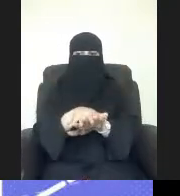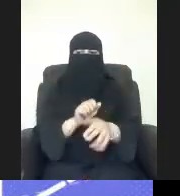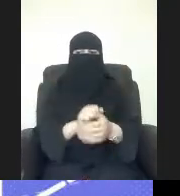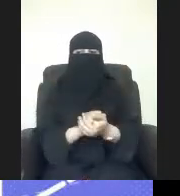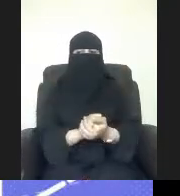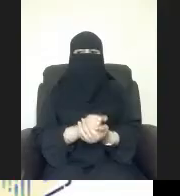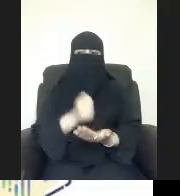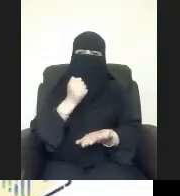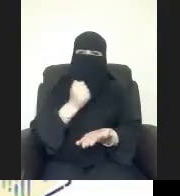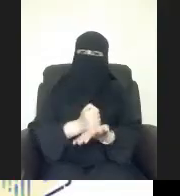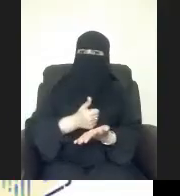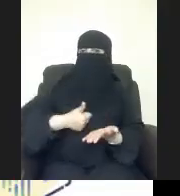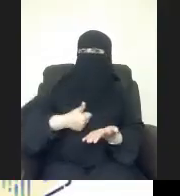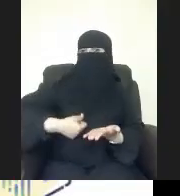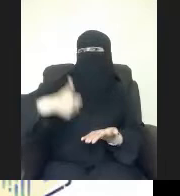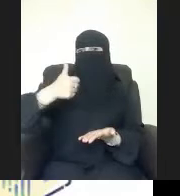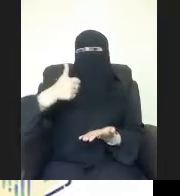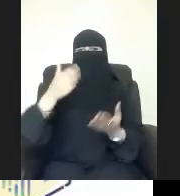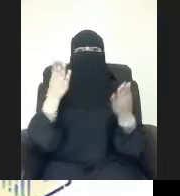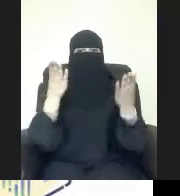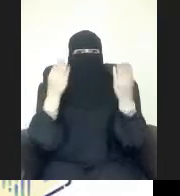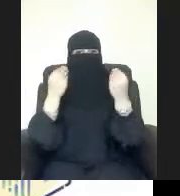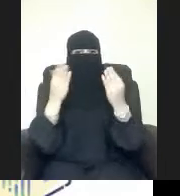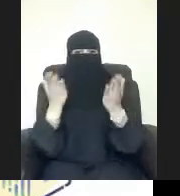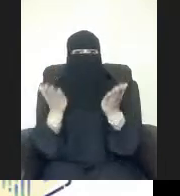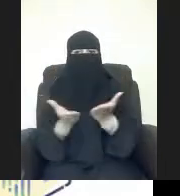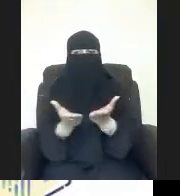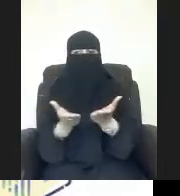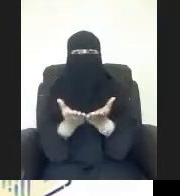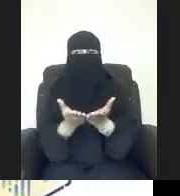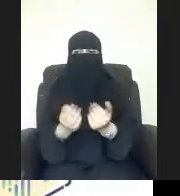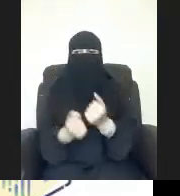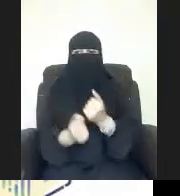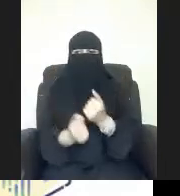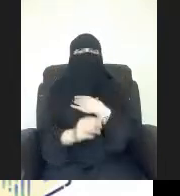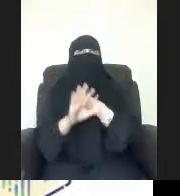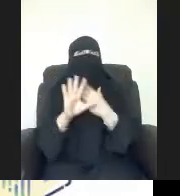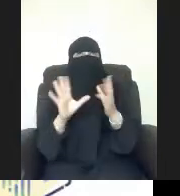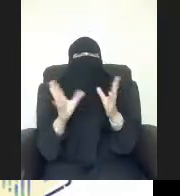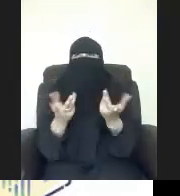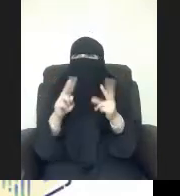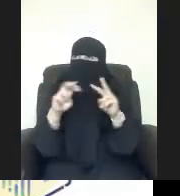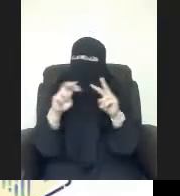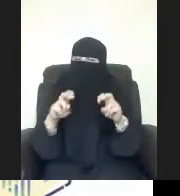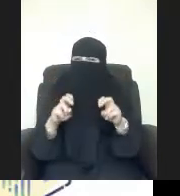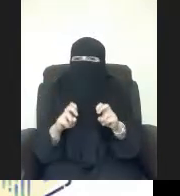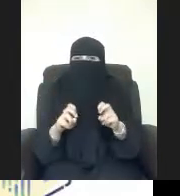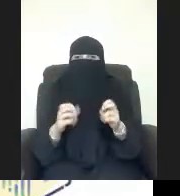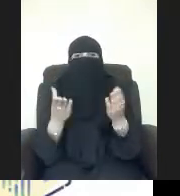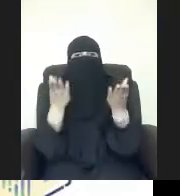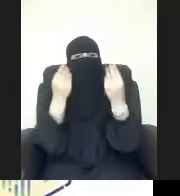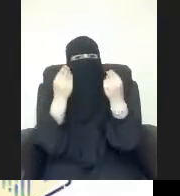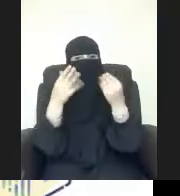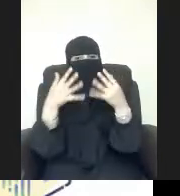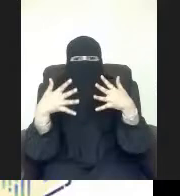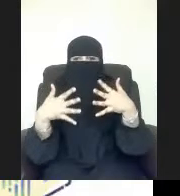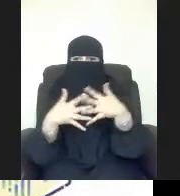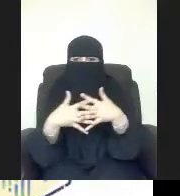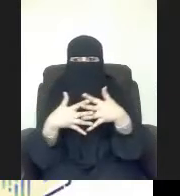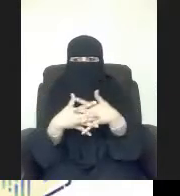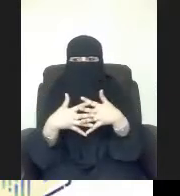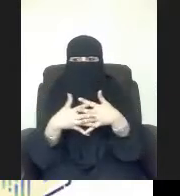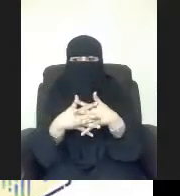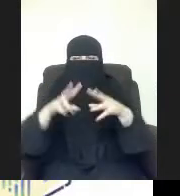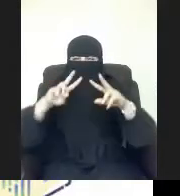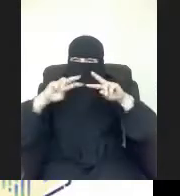التدريس. ما هو التعلم المدمج؟ لعل الدكتور بدر تطرق إلى أمور كثيرة في التعلم المدمج وأعطانا تفاصيل